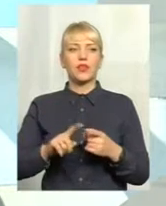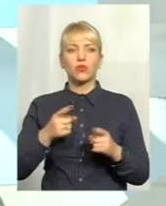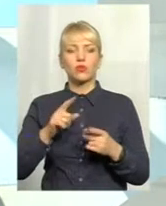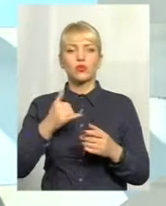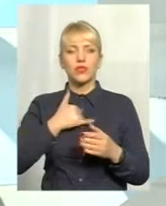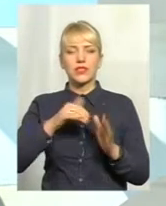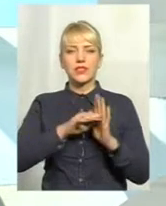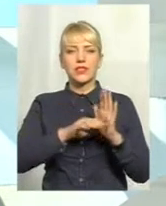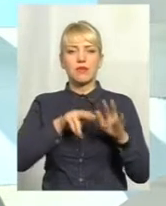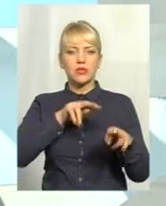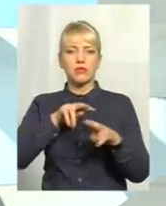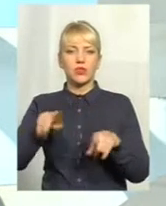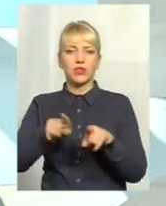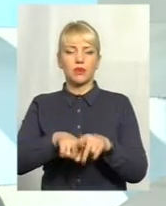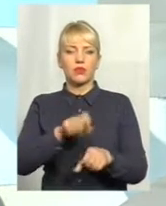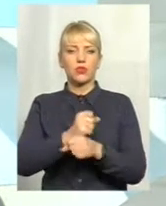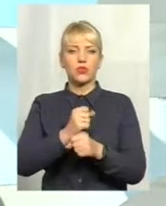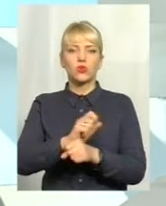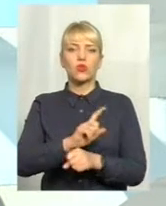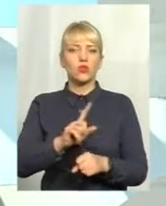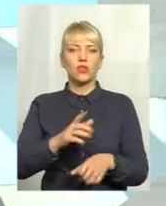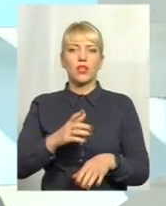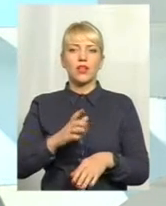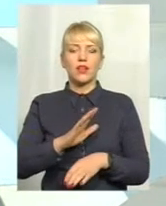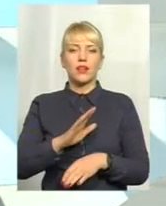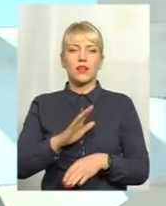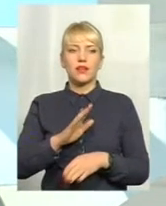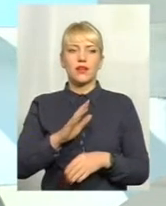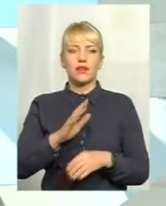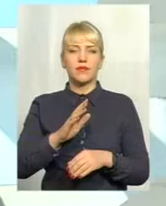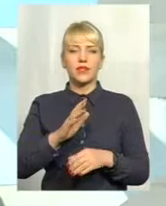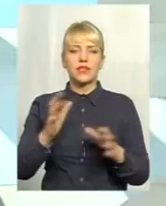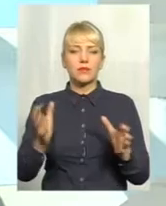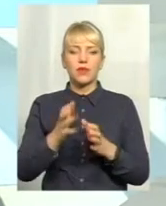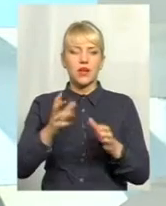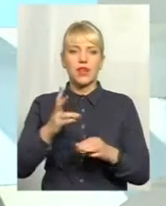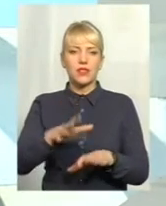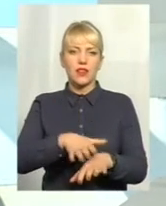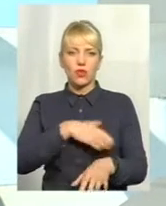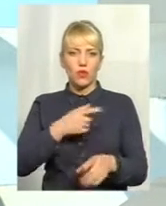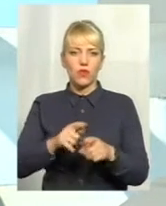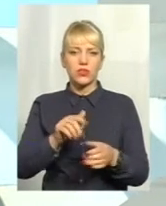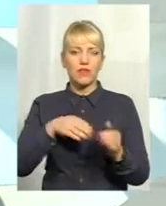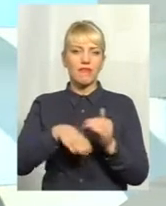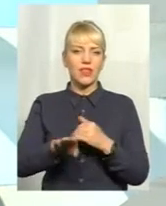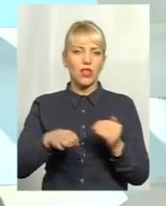системи спостереження працюють так, що вони не досить тривалий проміжок часу зберігають цю відео, ну, відеозапис. Подальшому